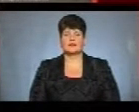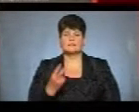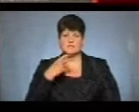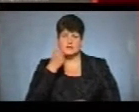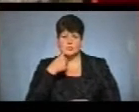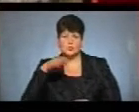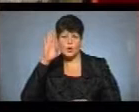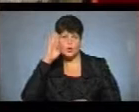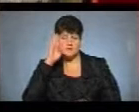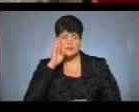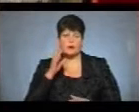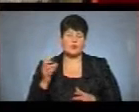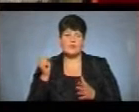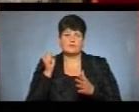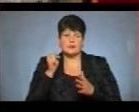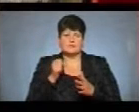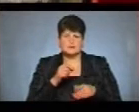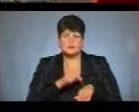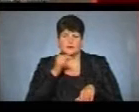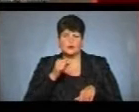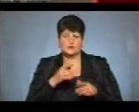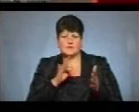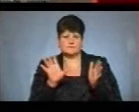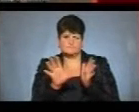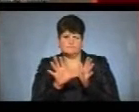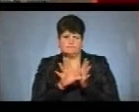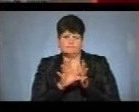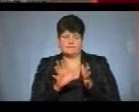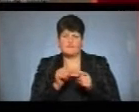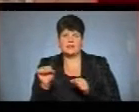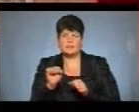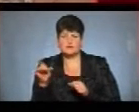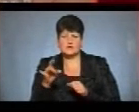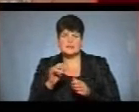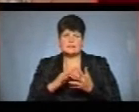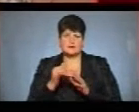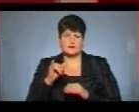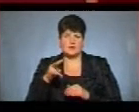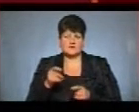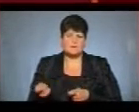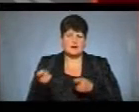Дванадцятирічного хлопця, якого уразило струмом в трансформаторній будці на Теребовлянщині, перевезуть до опікового центру Києва.